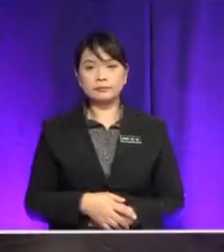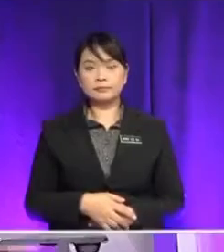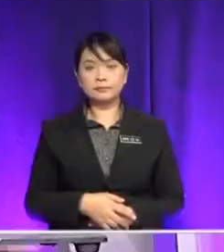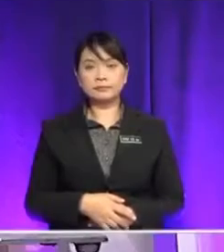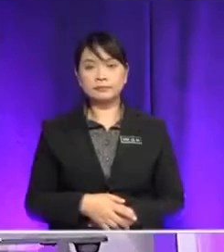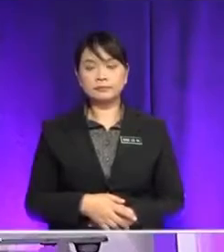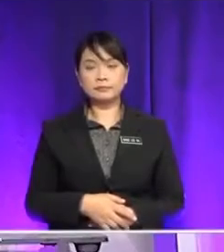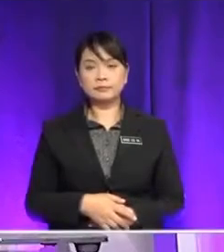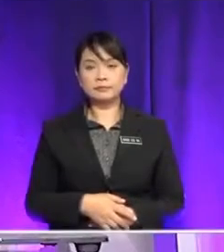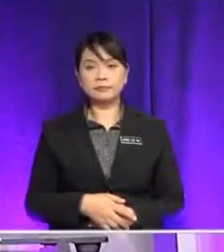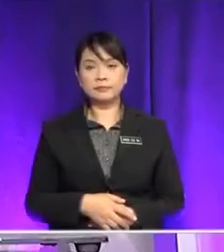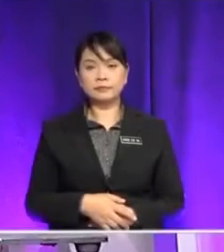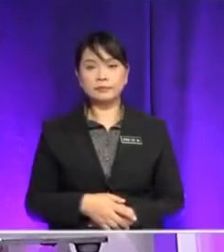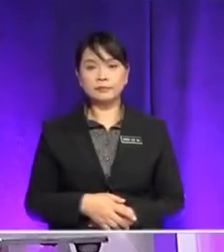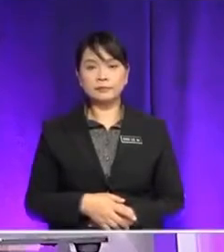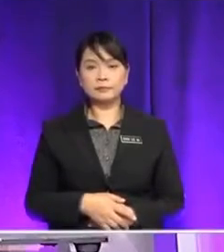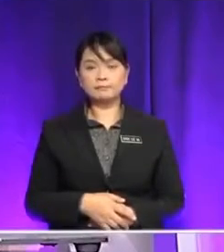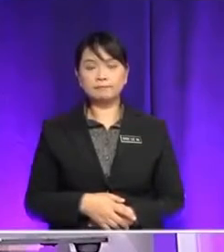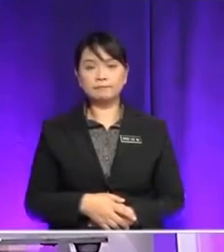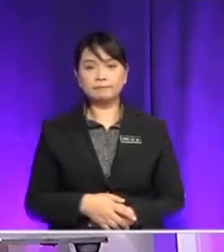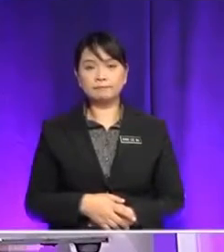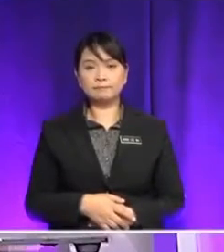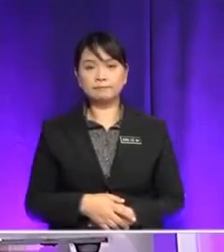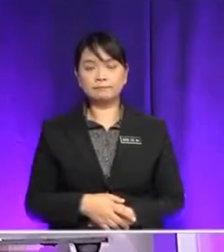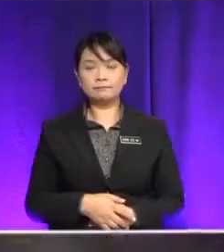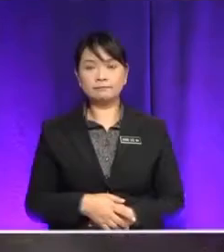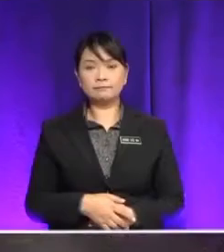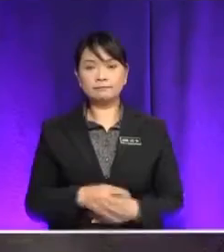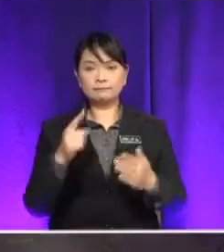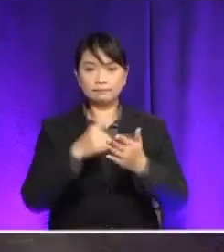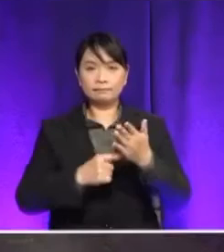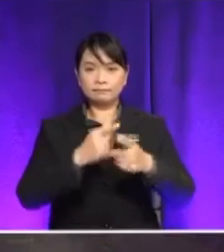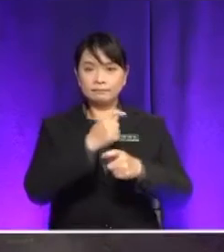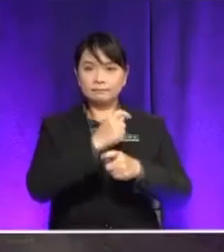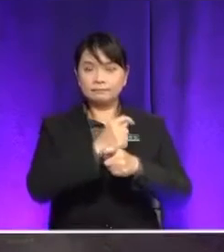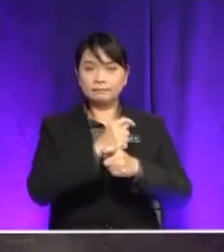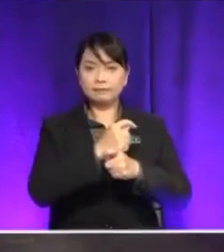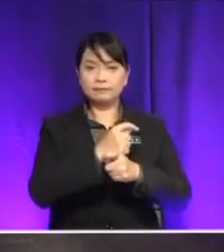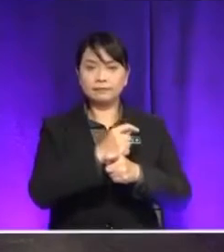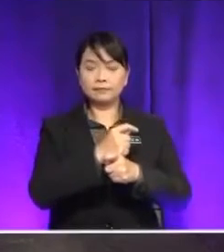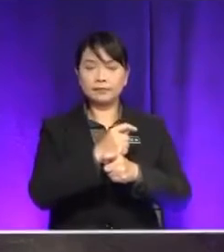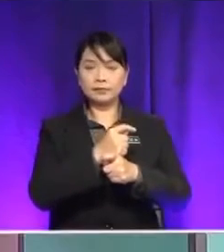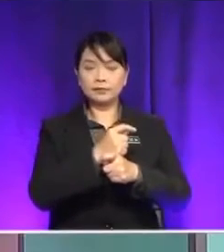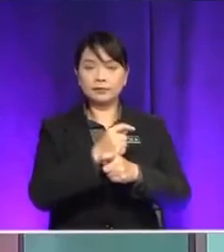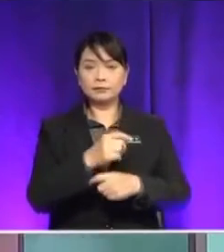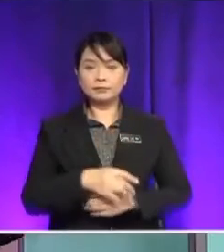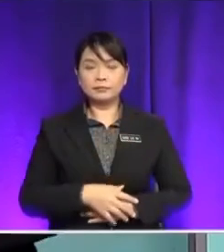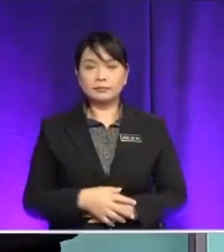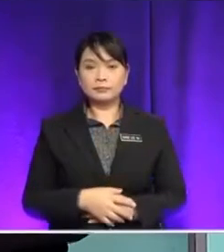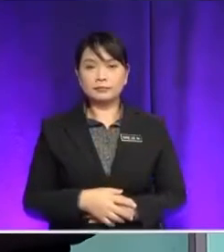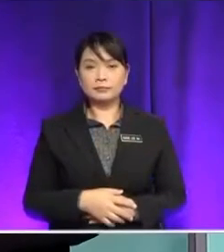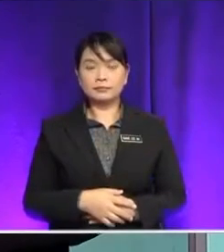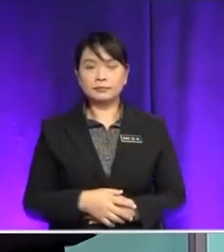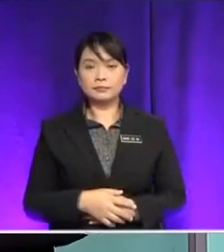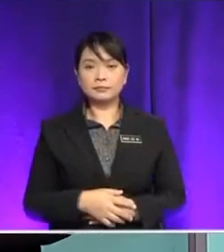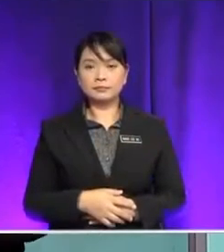saya yakin dengan jawabannya berfungsi oke yang petugas Seandainya aku disini gelombang 7 bertambah